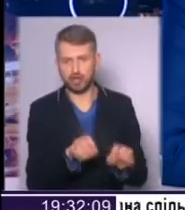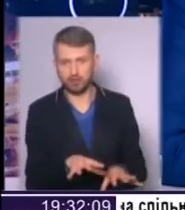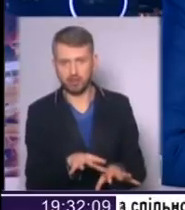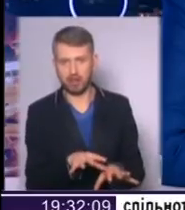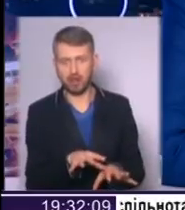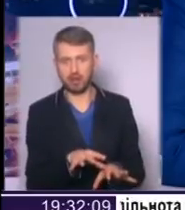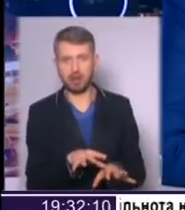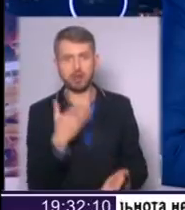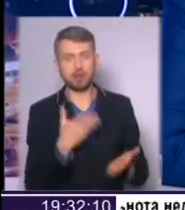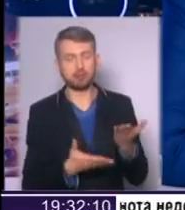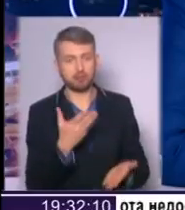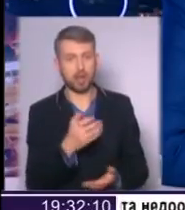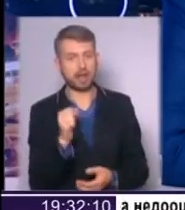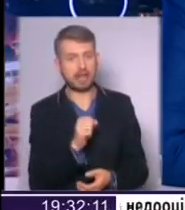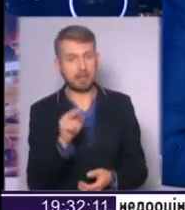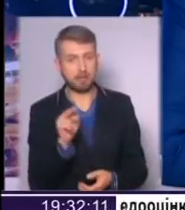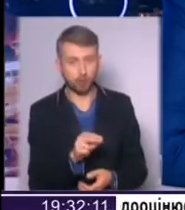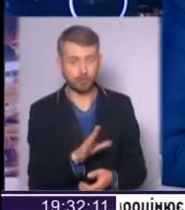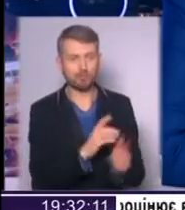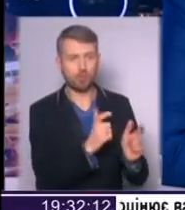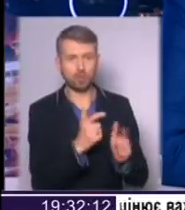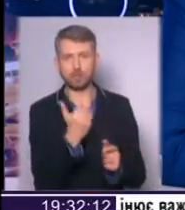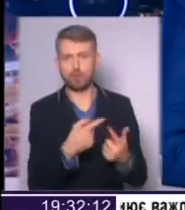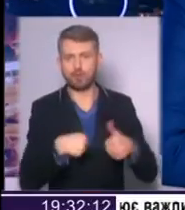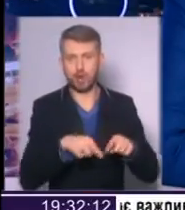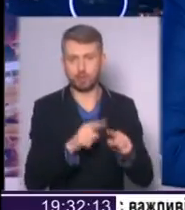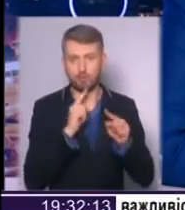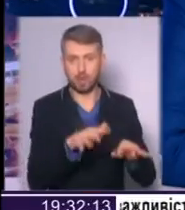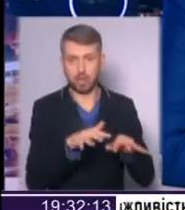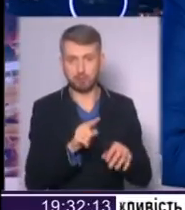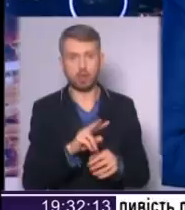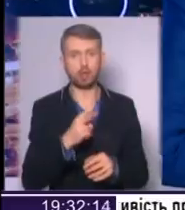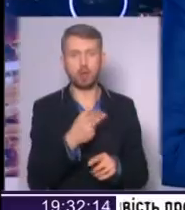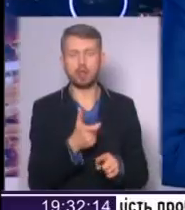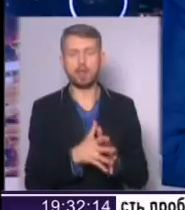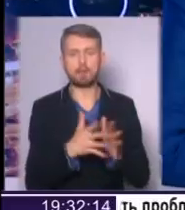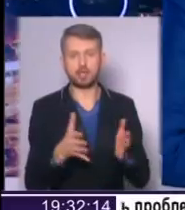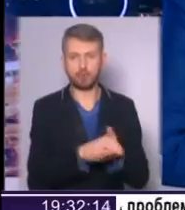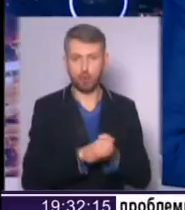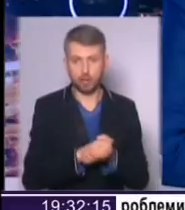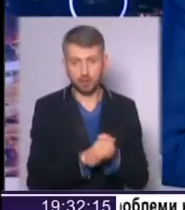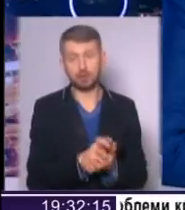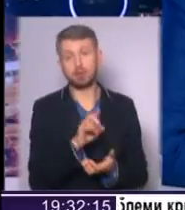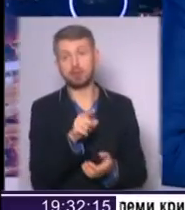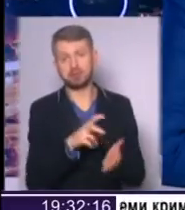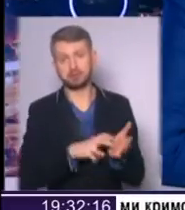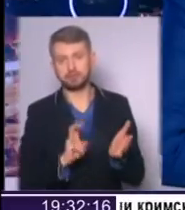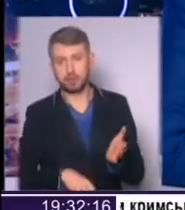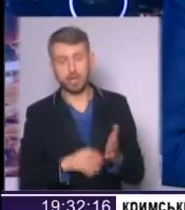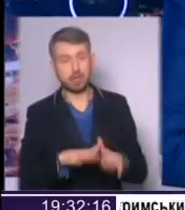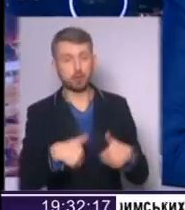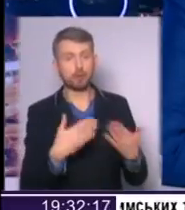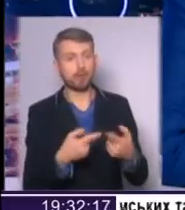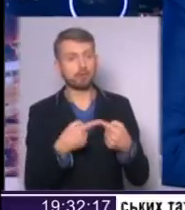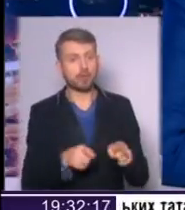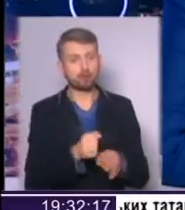таки Арсеній Петрович у погодженні з його фракцією в парламенті, яка друга найбільша в коаліції, пішов би у відставку і запропонував альтернативну